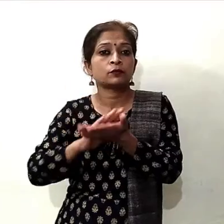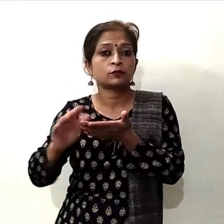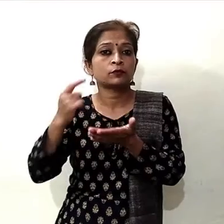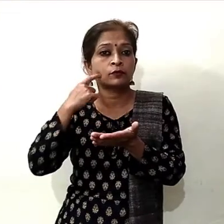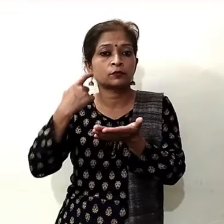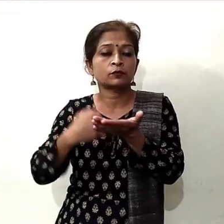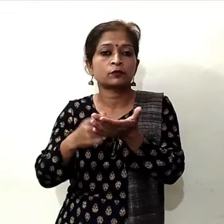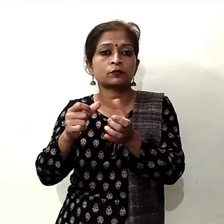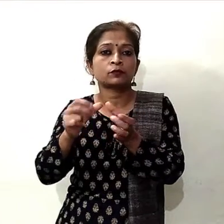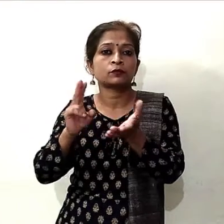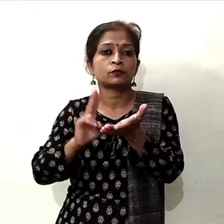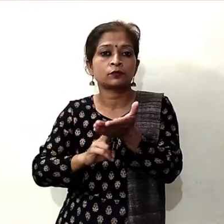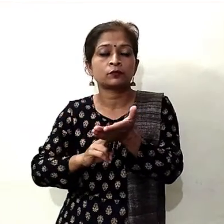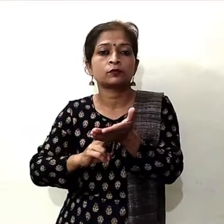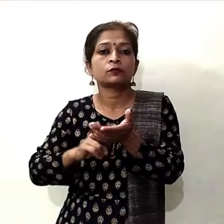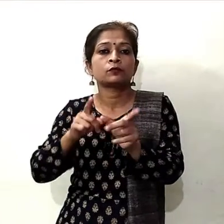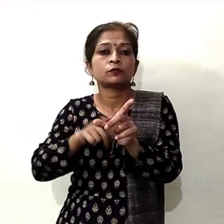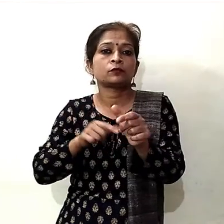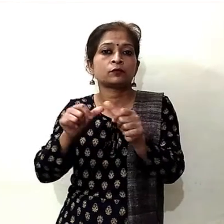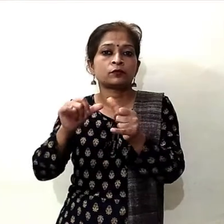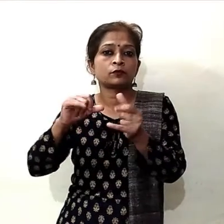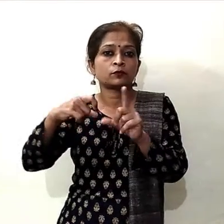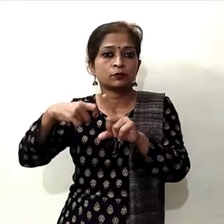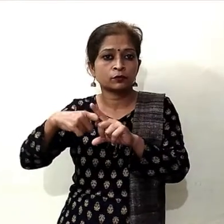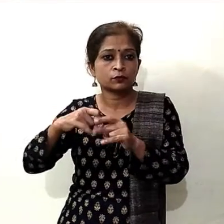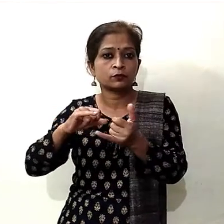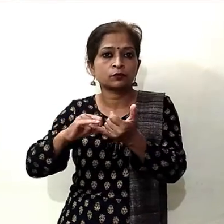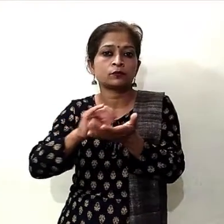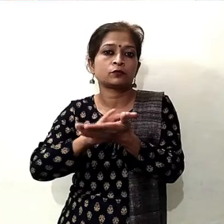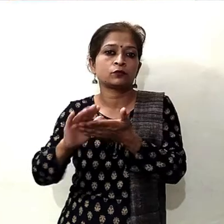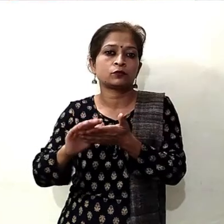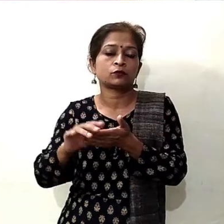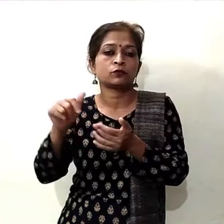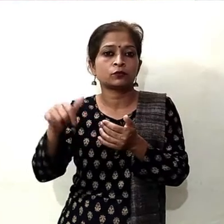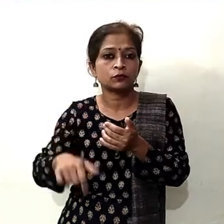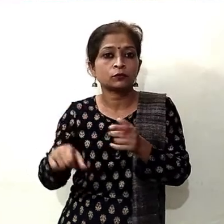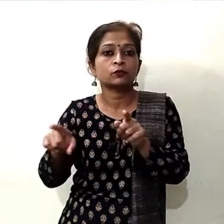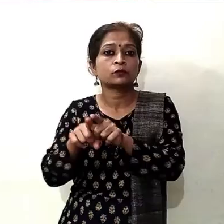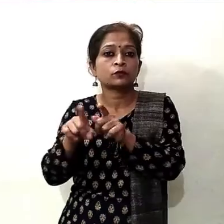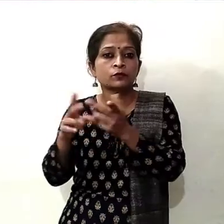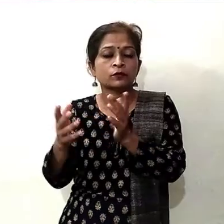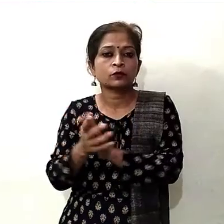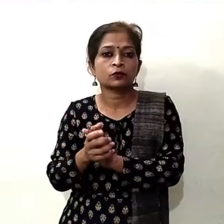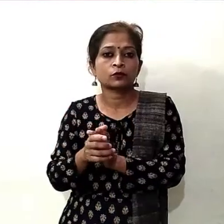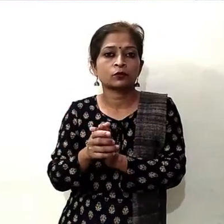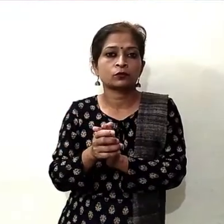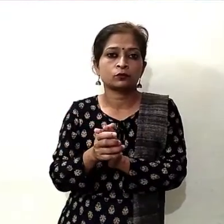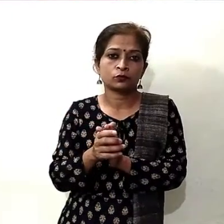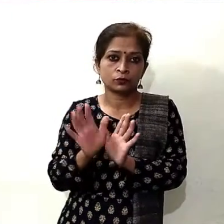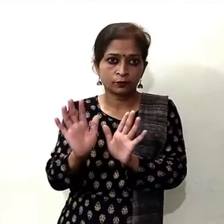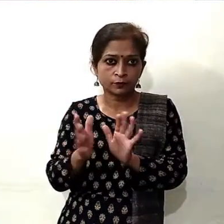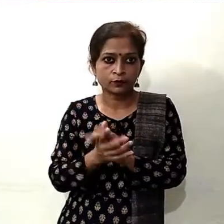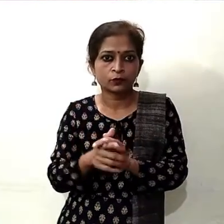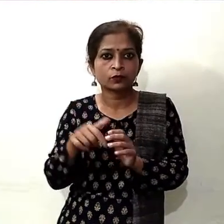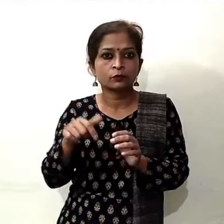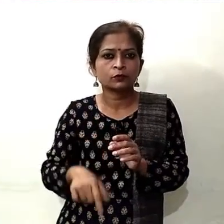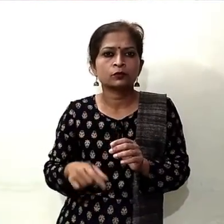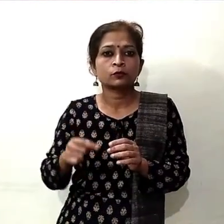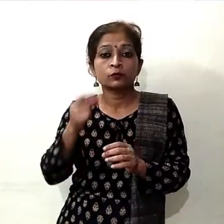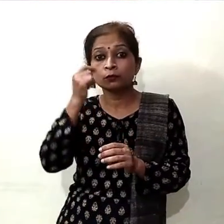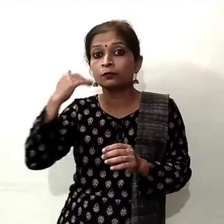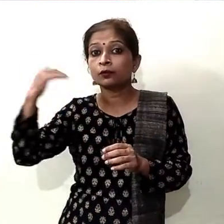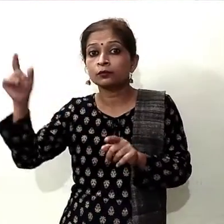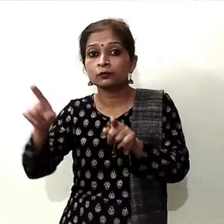नरसिंह अवतार ने उनका वध किया। उनके भाई हिरण्याक्ष ये तपस्या कर रहे